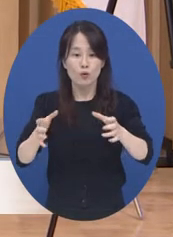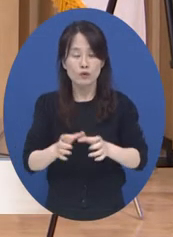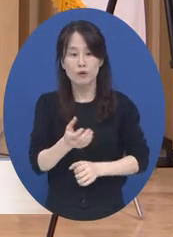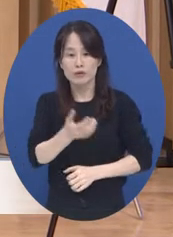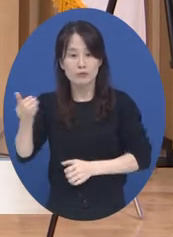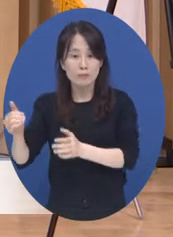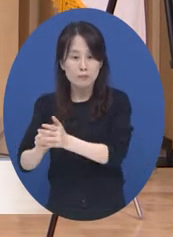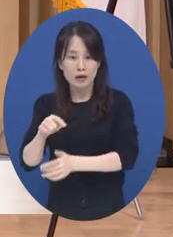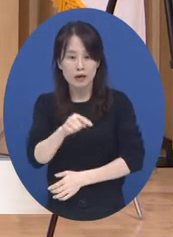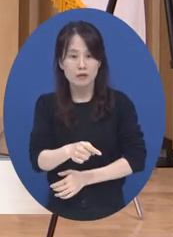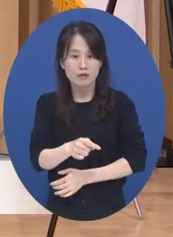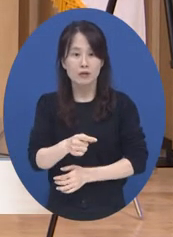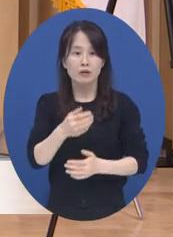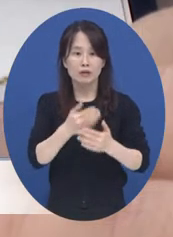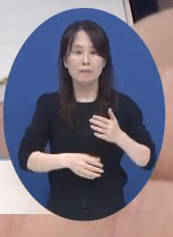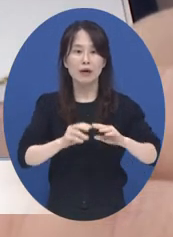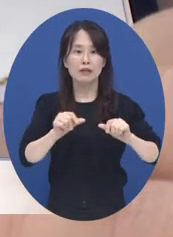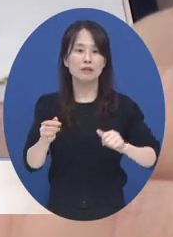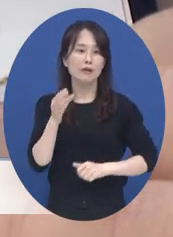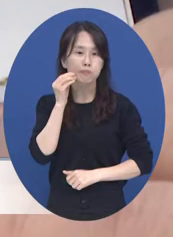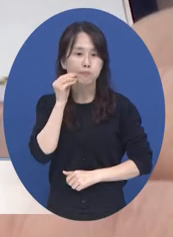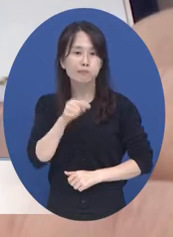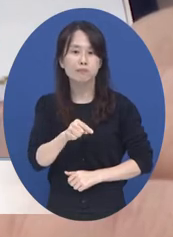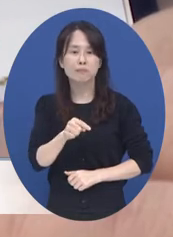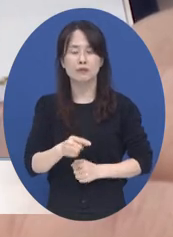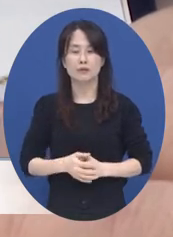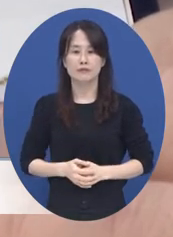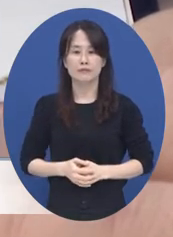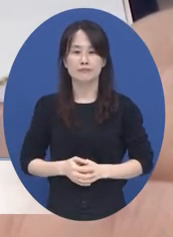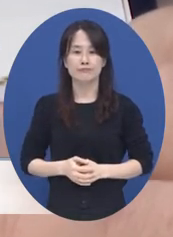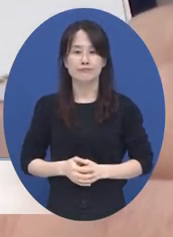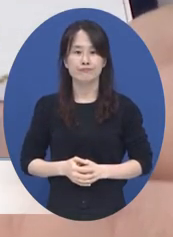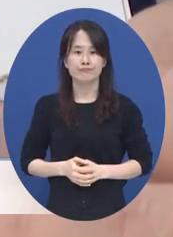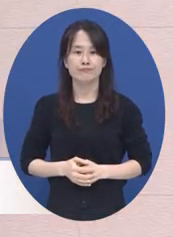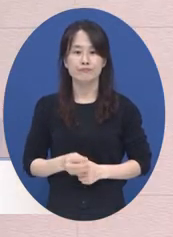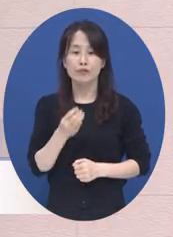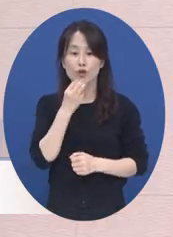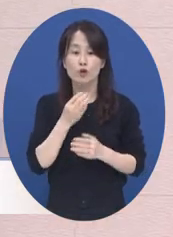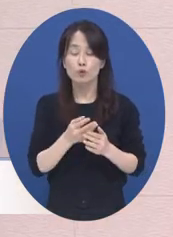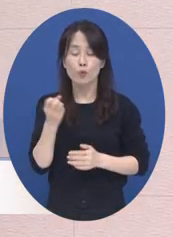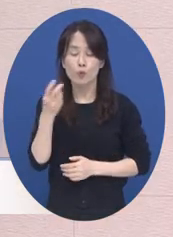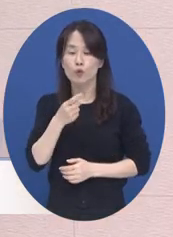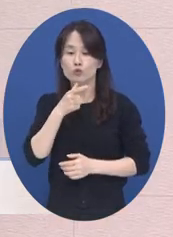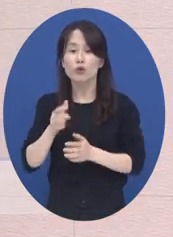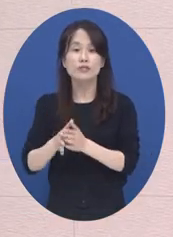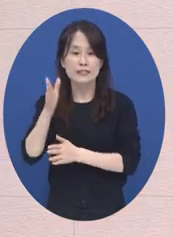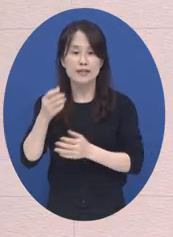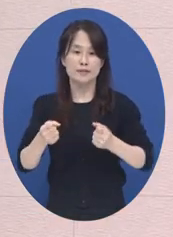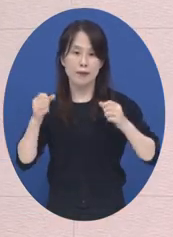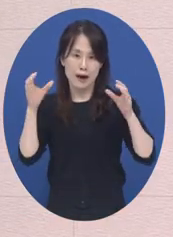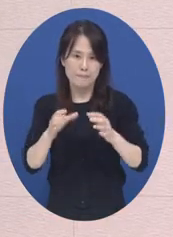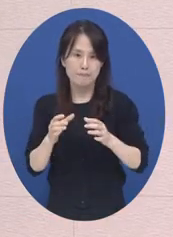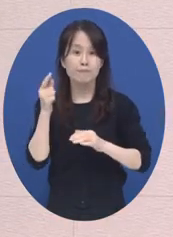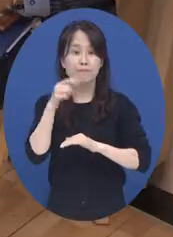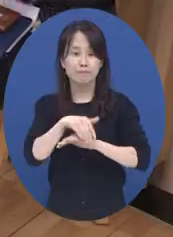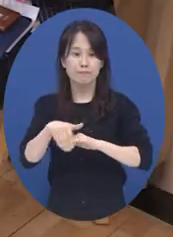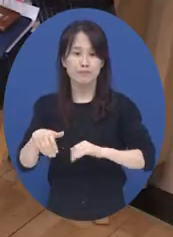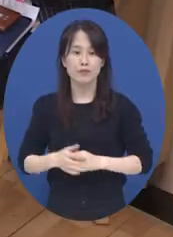산하 공공기관이 대거 이전함으로써 발생할 수 있는 공동화 현상을 막기 위해 경기도는 수원시와 힘을 모으기로